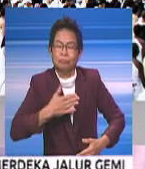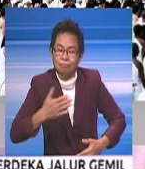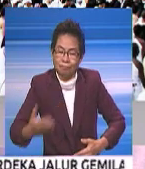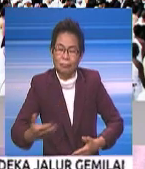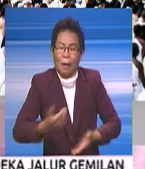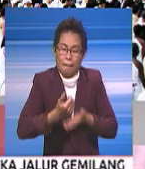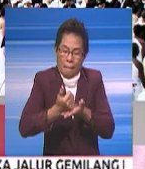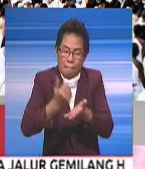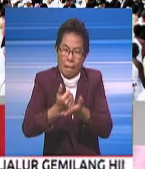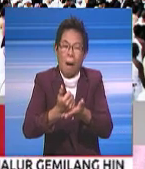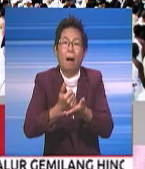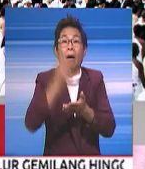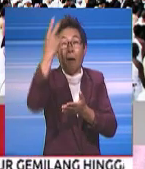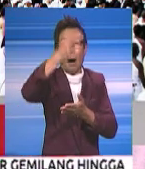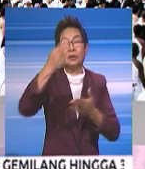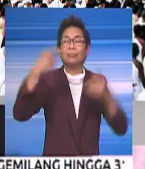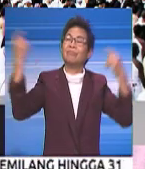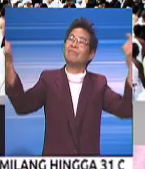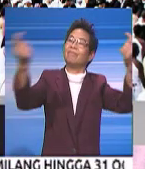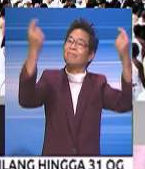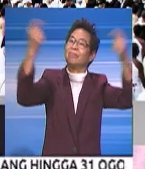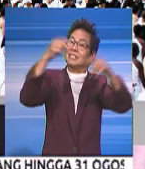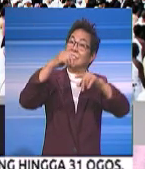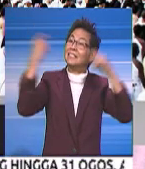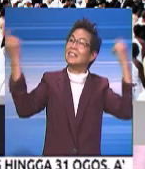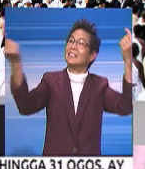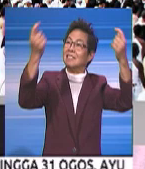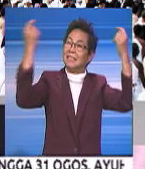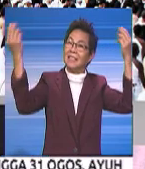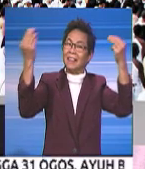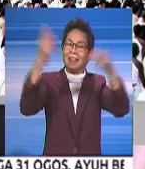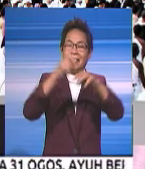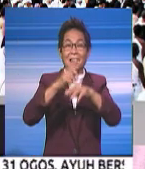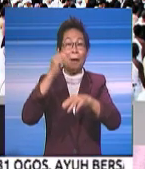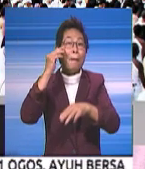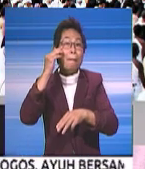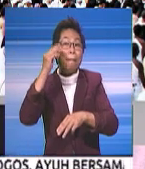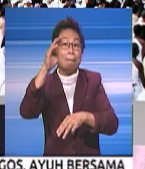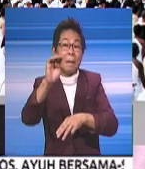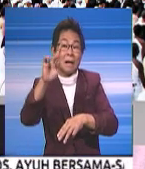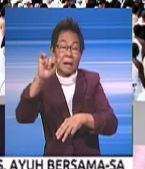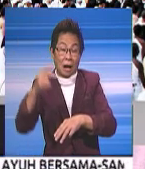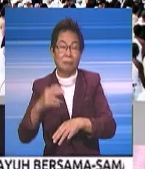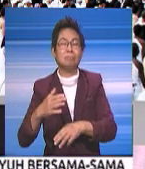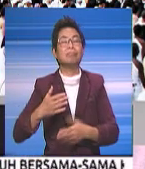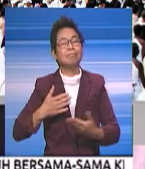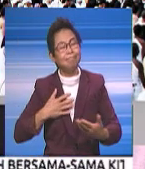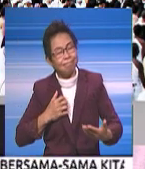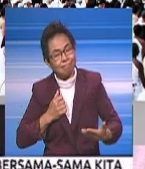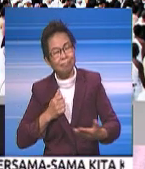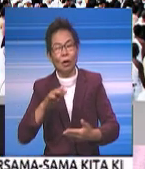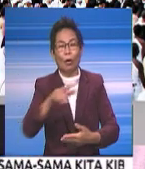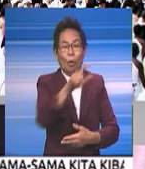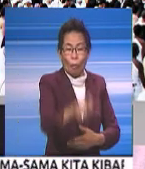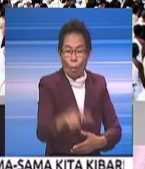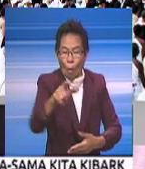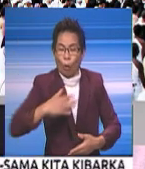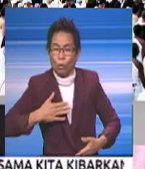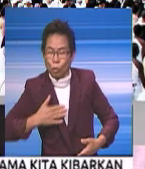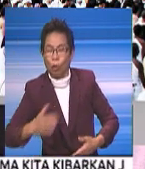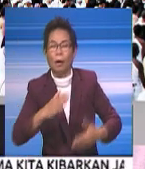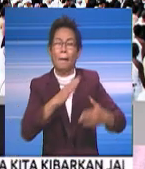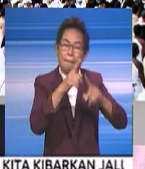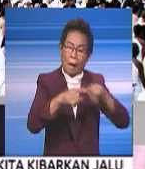membantu operasi haji musim ini diraih dalam satu majlis di Makkah. Walaupun mereka merupakan sukarelawan, tetapi komitmen